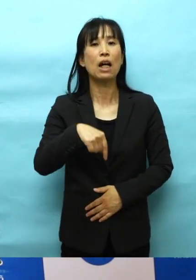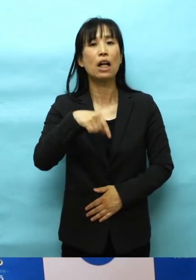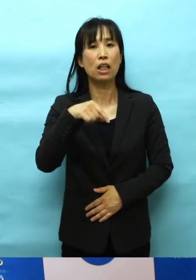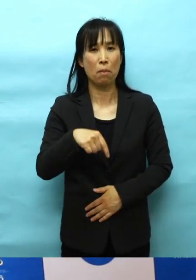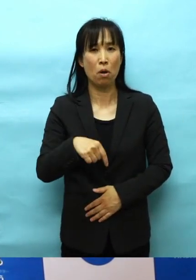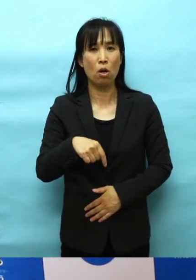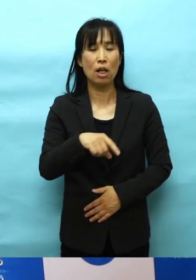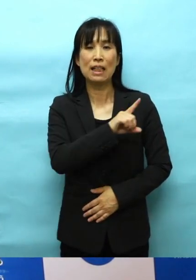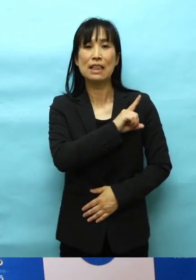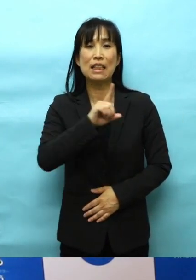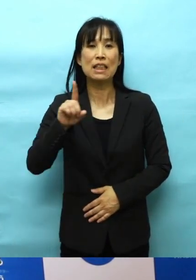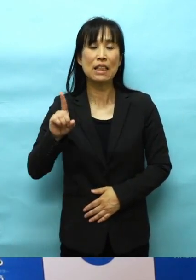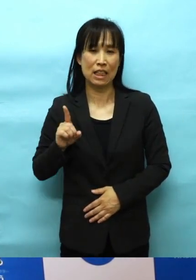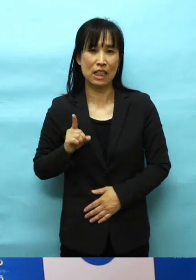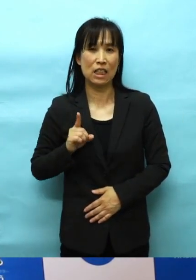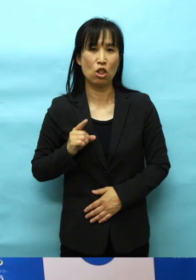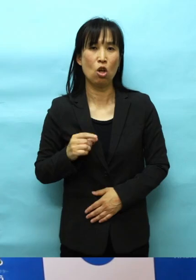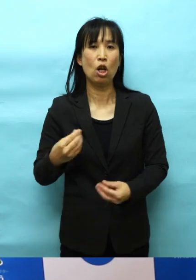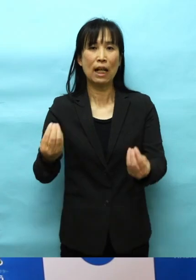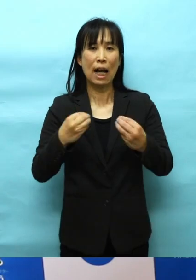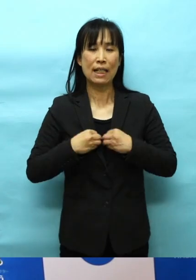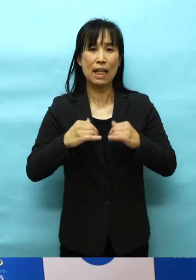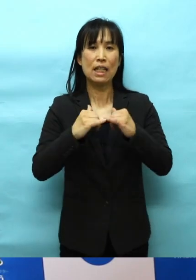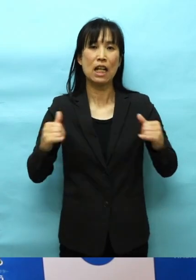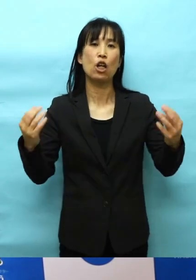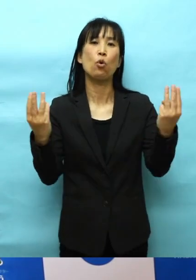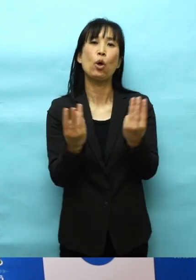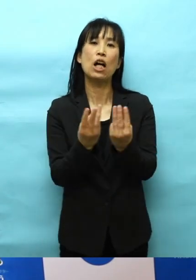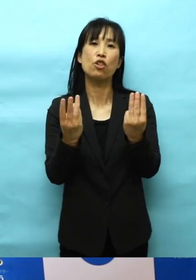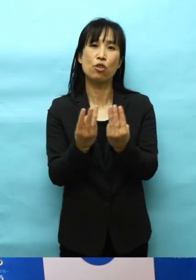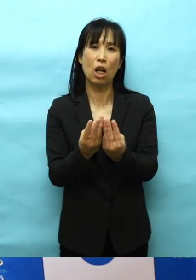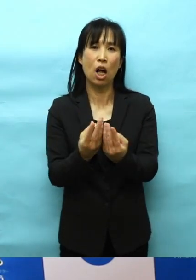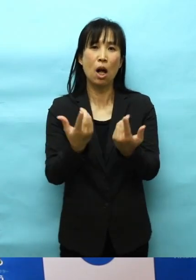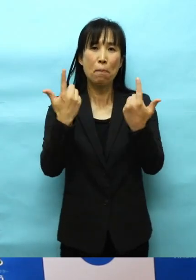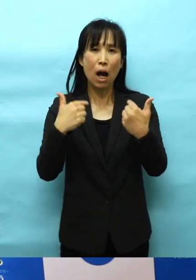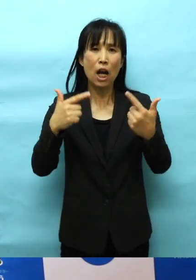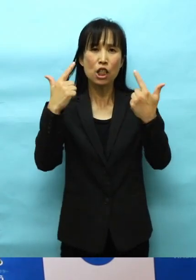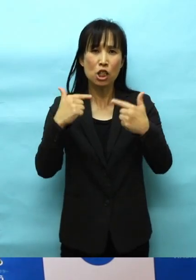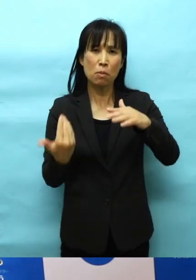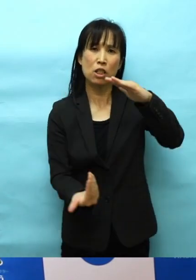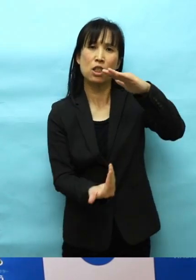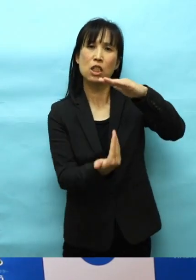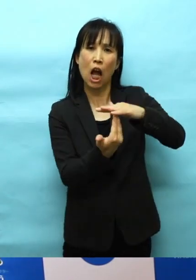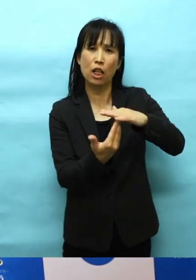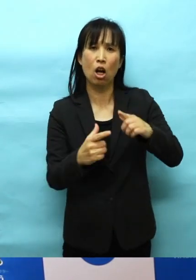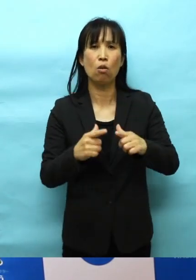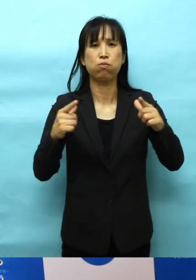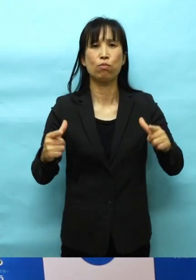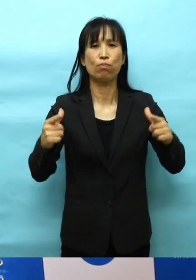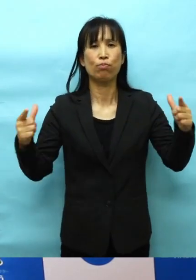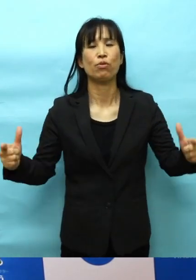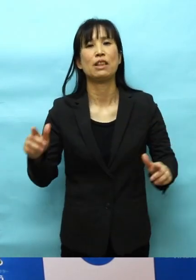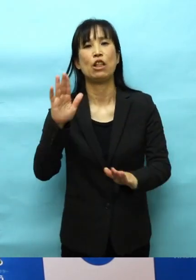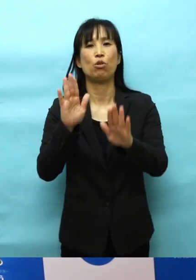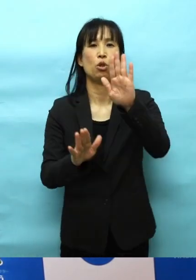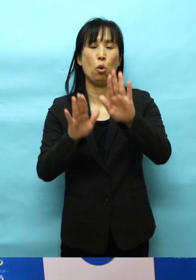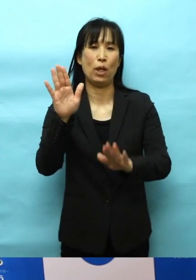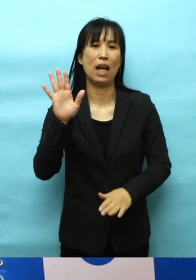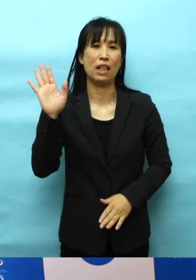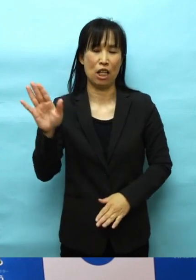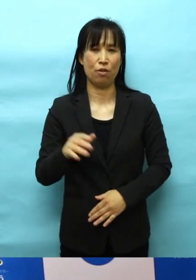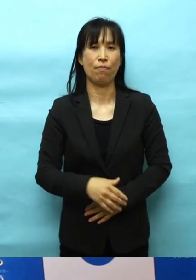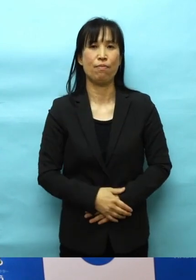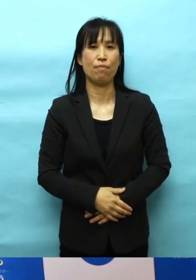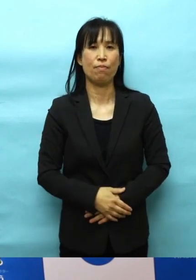県においても1日の感染者数が日ごとに過去最多を更新している状況